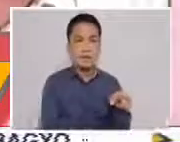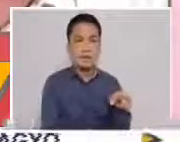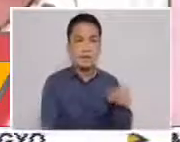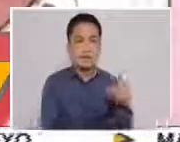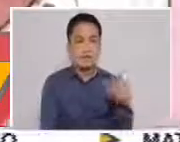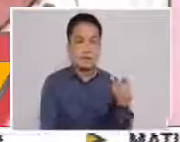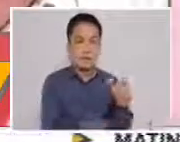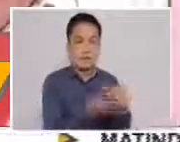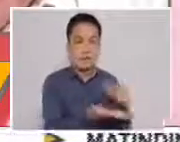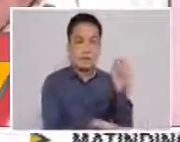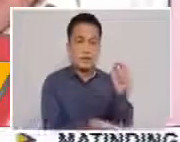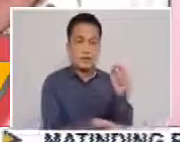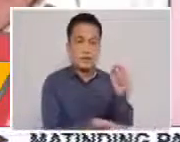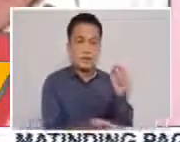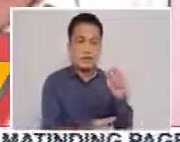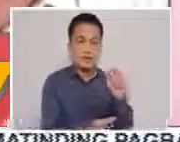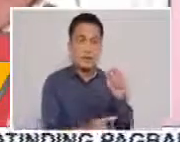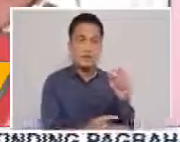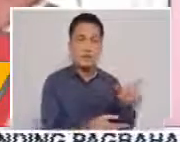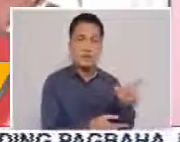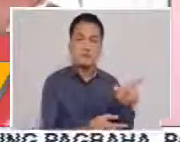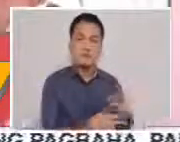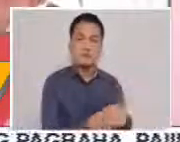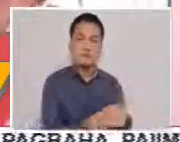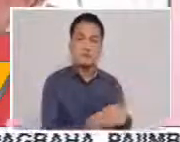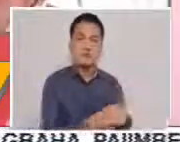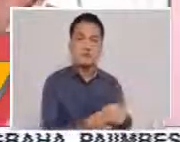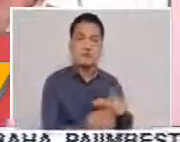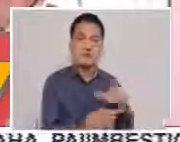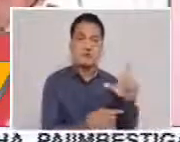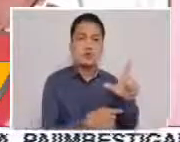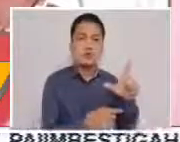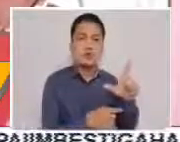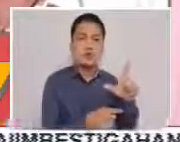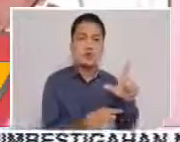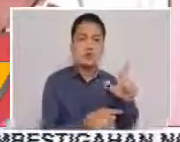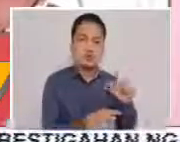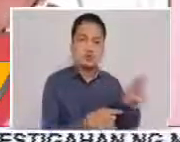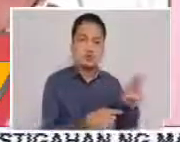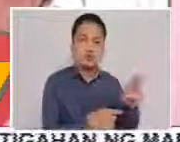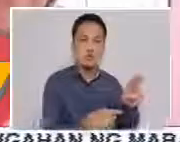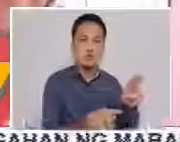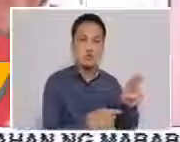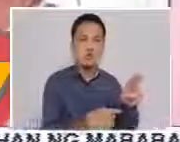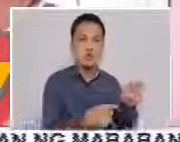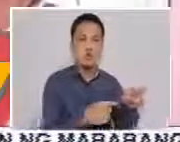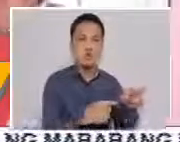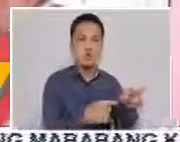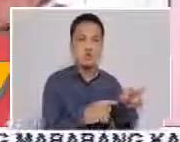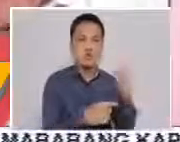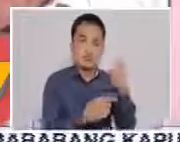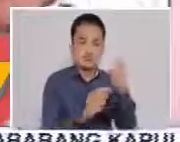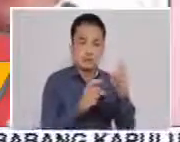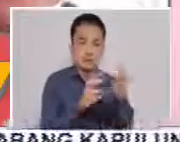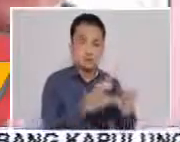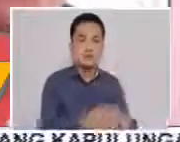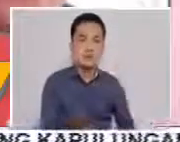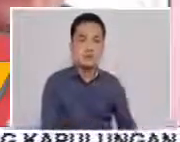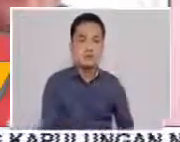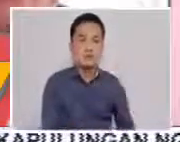dalawang grupo na nag-issue po ng mga RFID na yan para maipatupad po yung phase 2. May mga pagkakaiba po